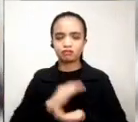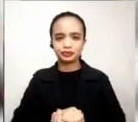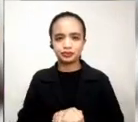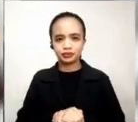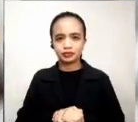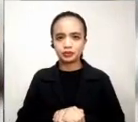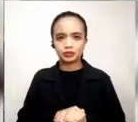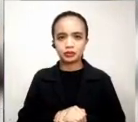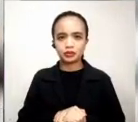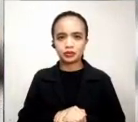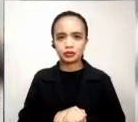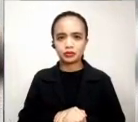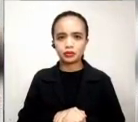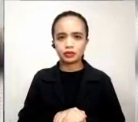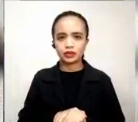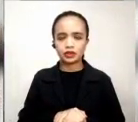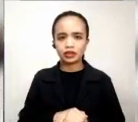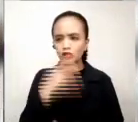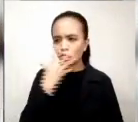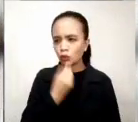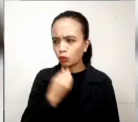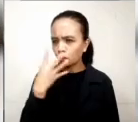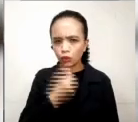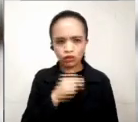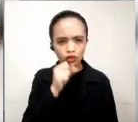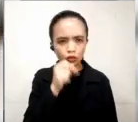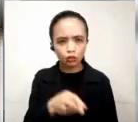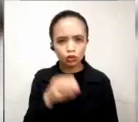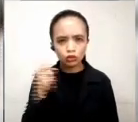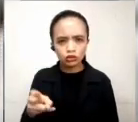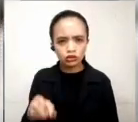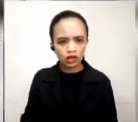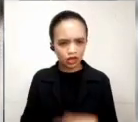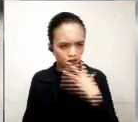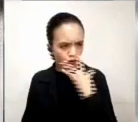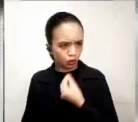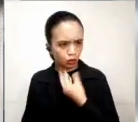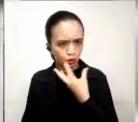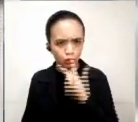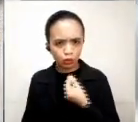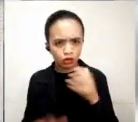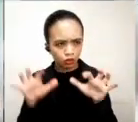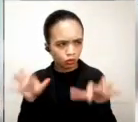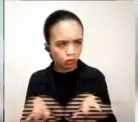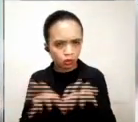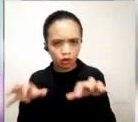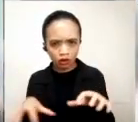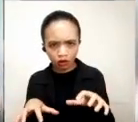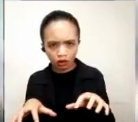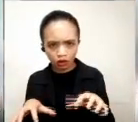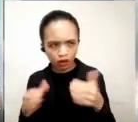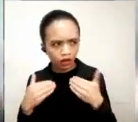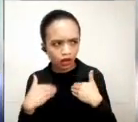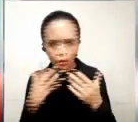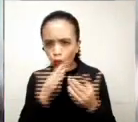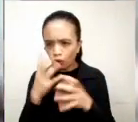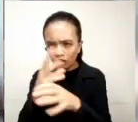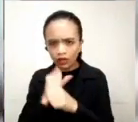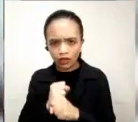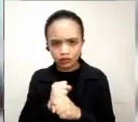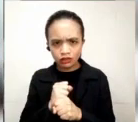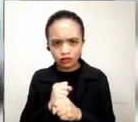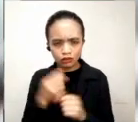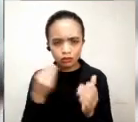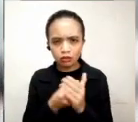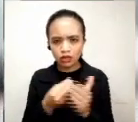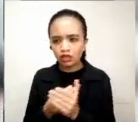Sino ang nag-uutos nito at sino ang kumukubra ng malaking pera? POD chief po namin, Your